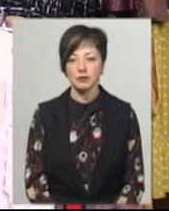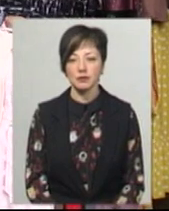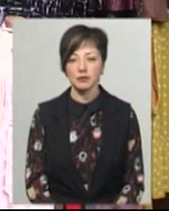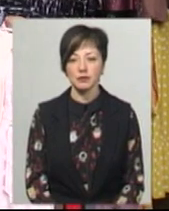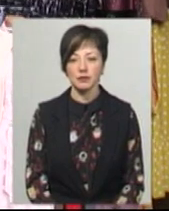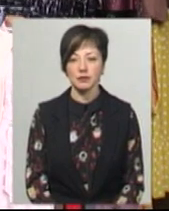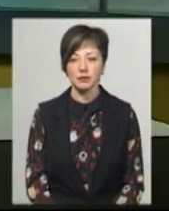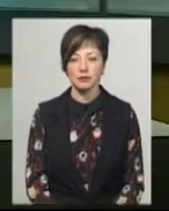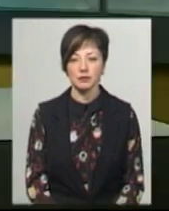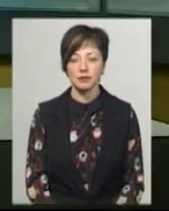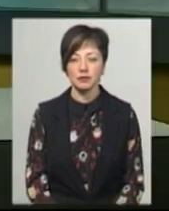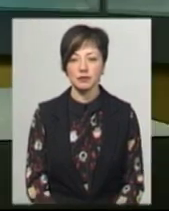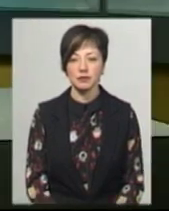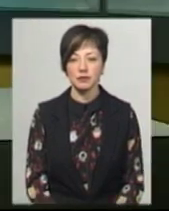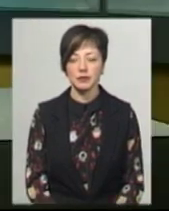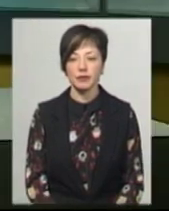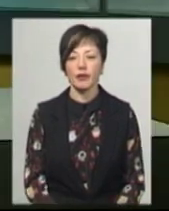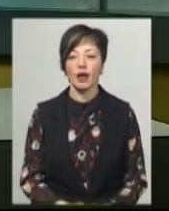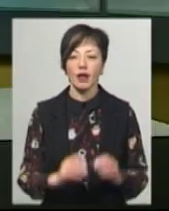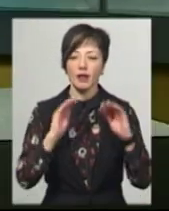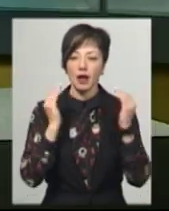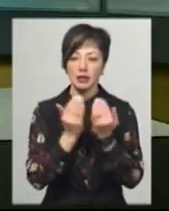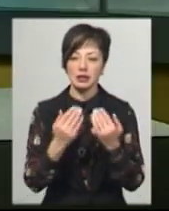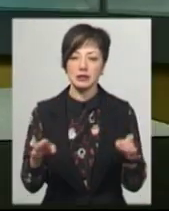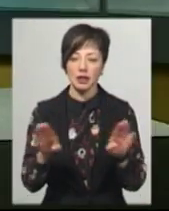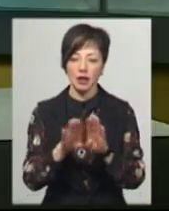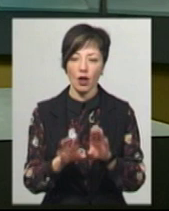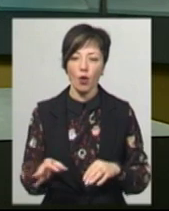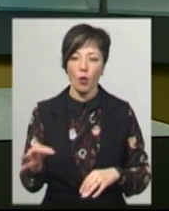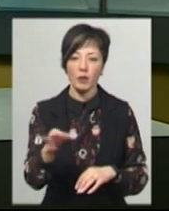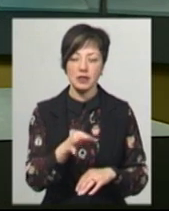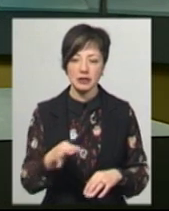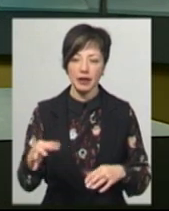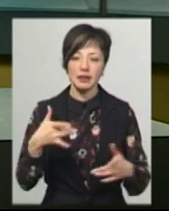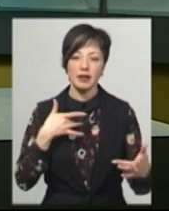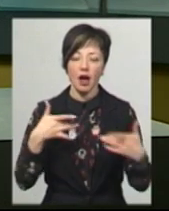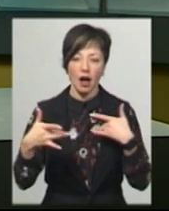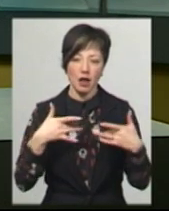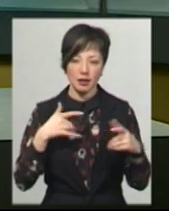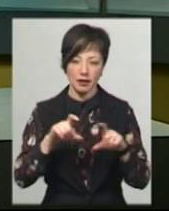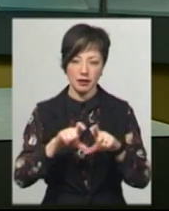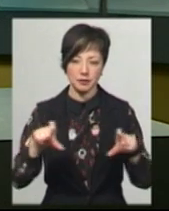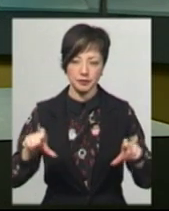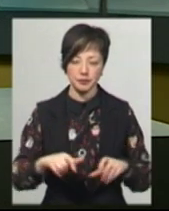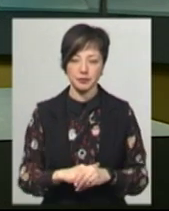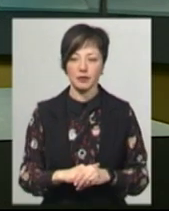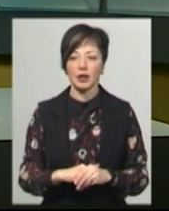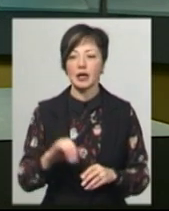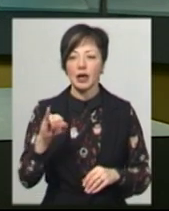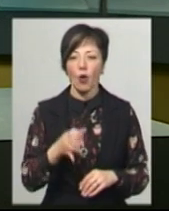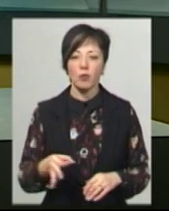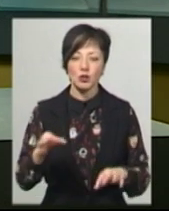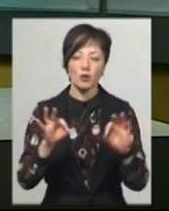Хмельницький. На карантин закрили обласний академічний музично-драматичний театр імені Михайла Старицького та